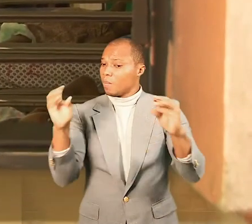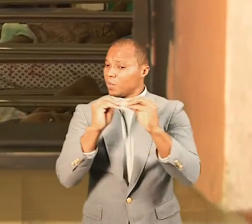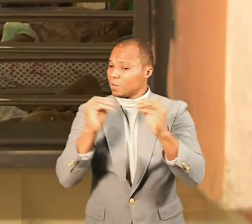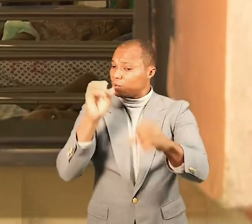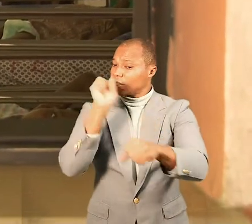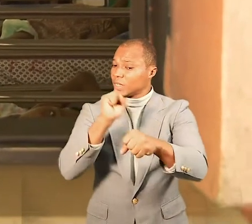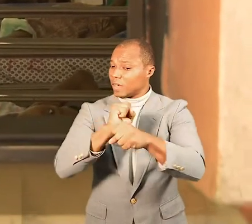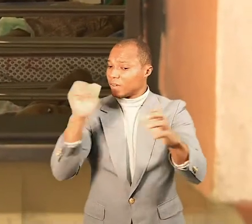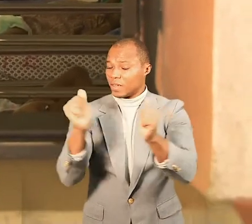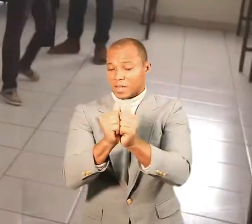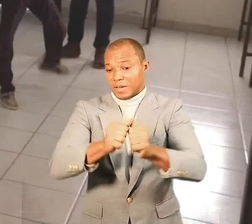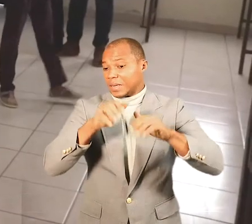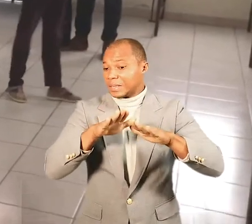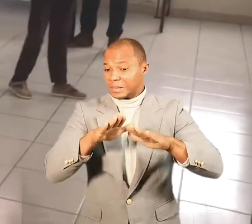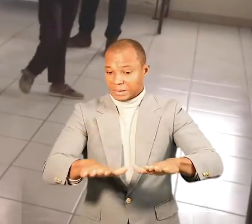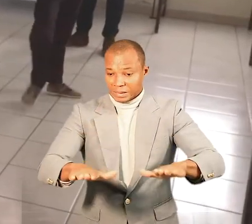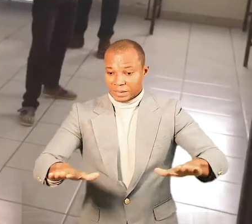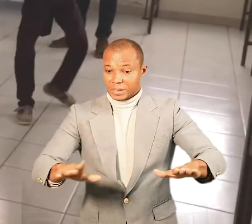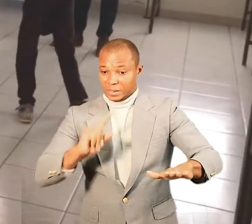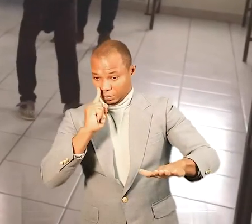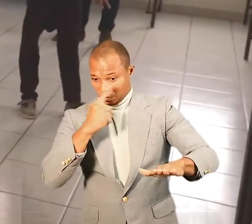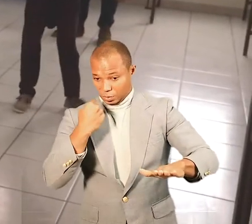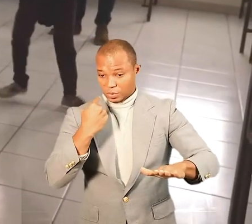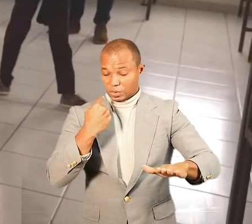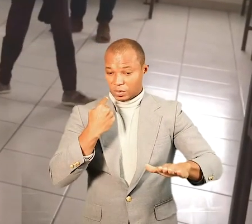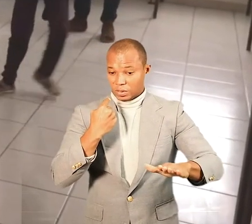eux-mêmes mais non plus ouais non plus travers ça